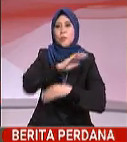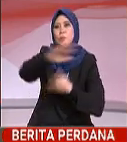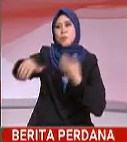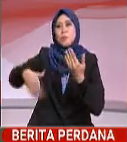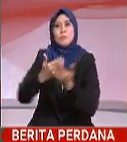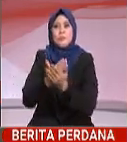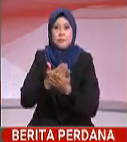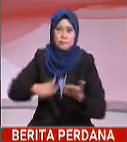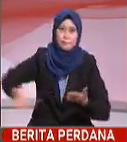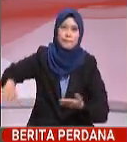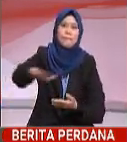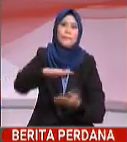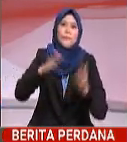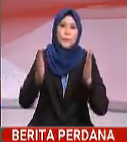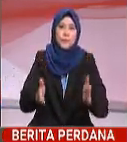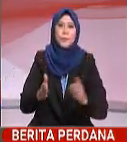orang.